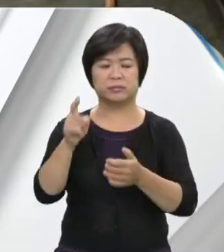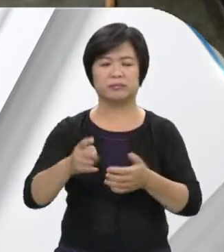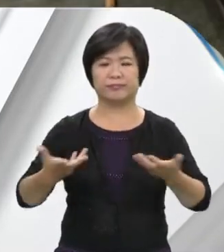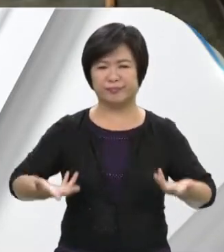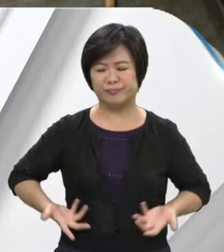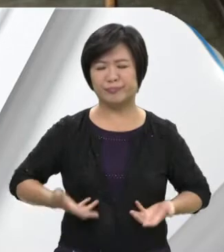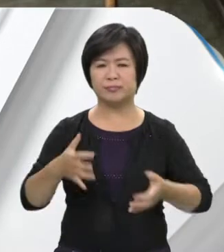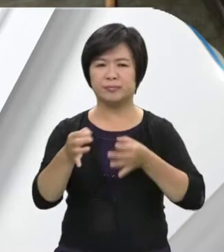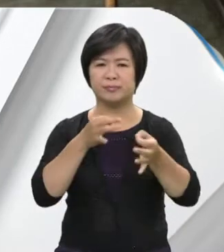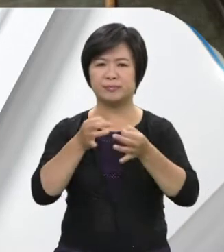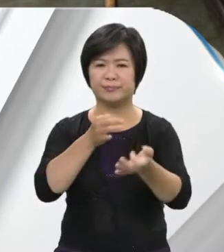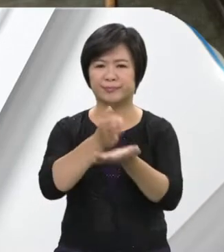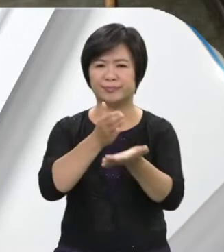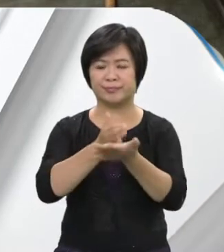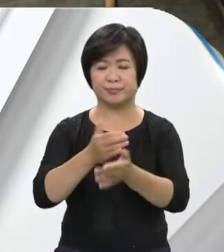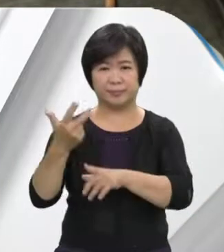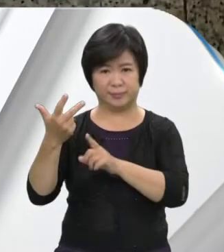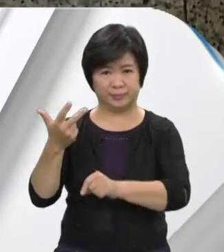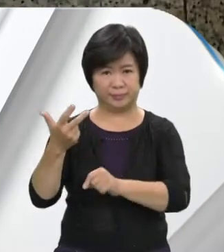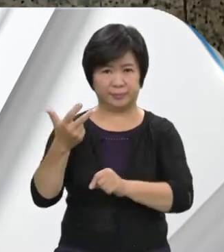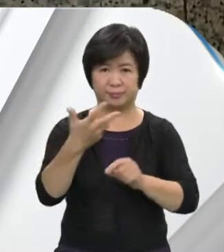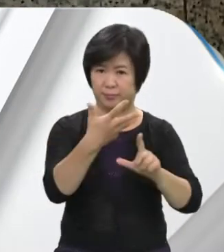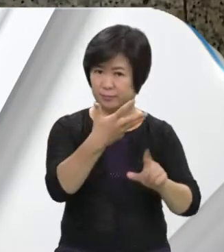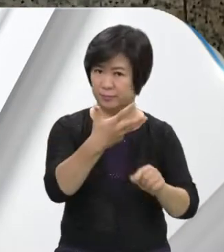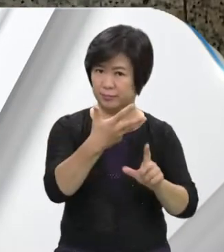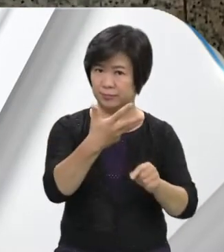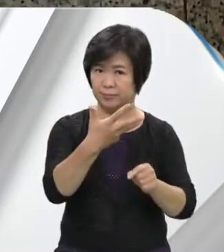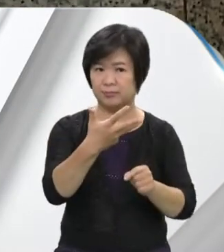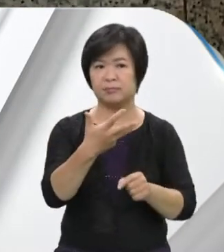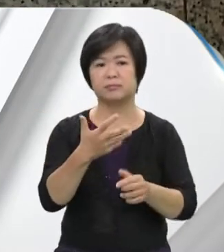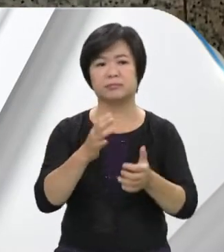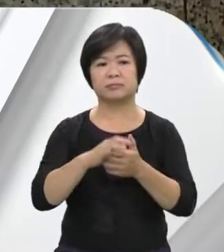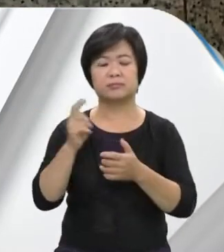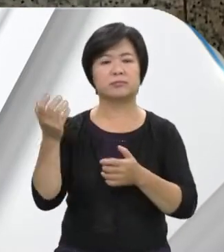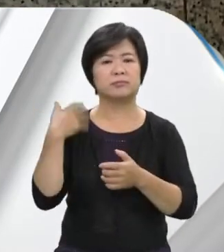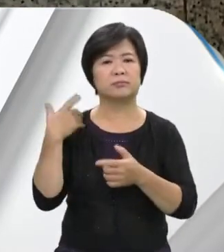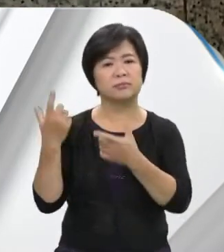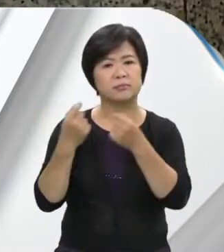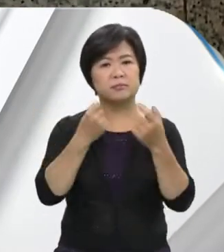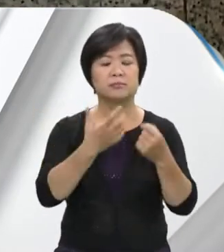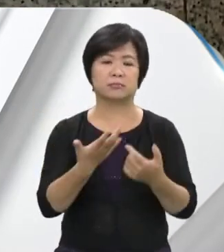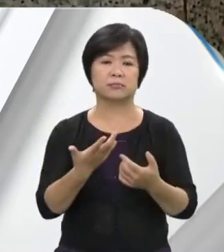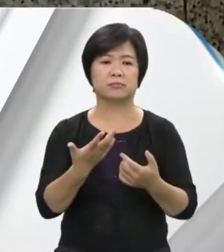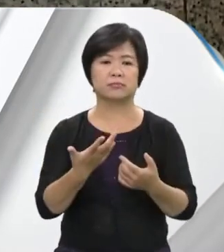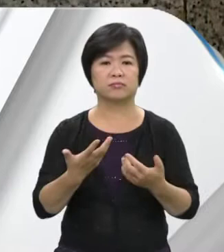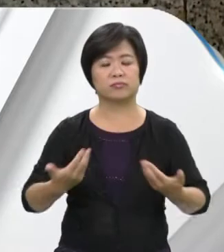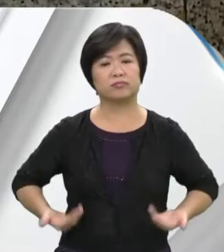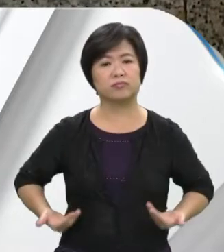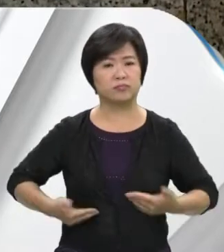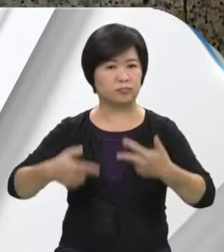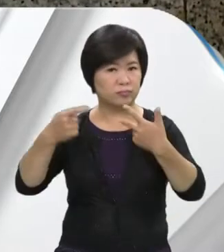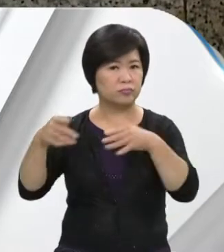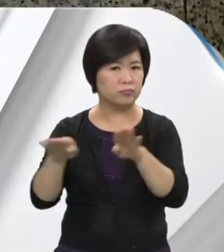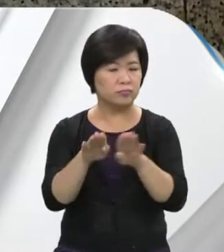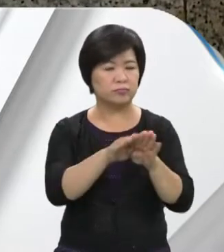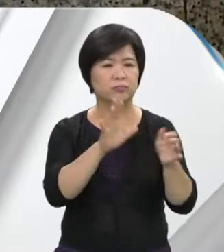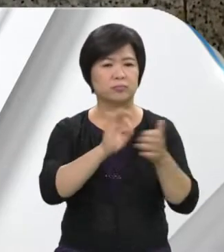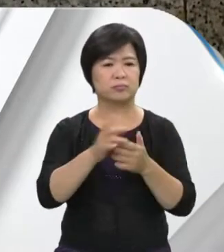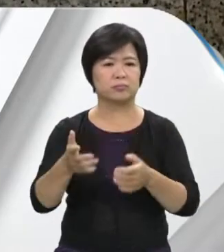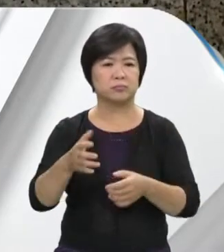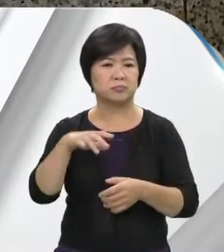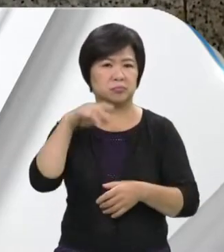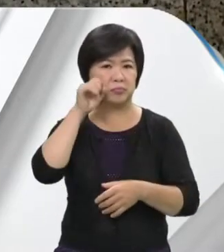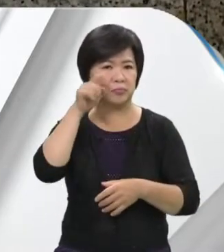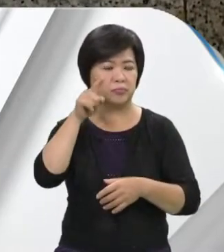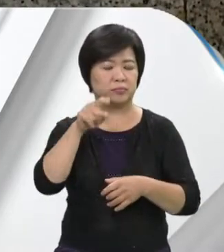进。 今年的7月跟8月。除了例行性休市以外呢，我们会每个月再增加2天的休